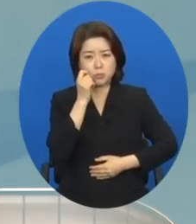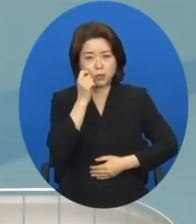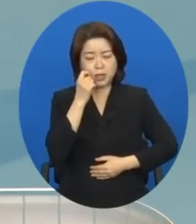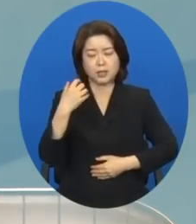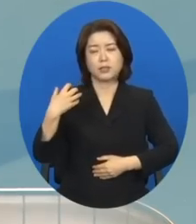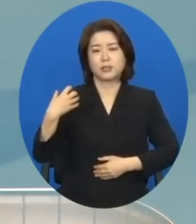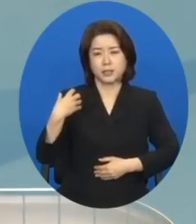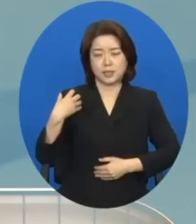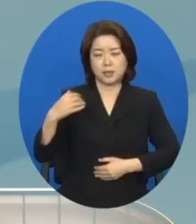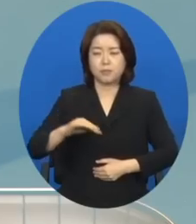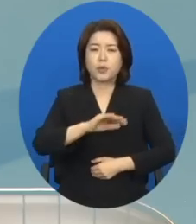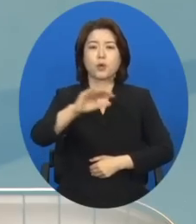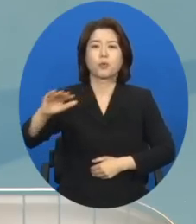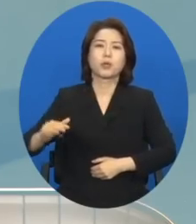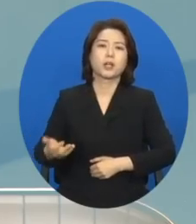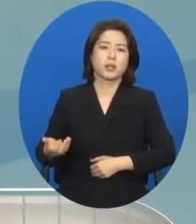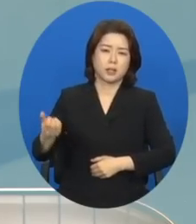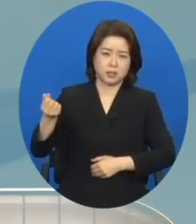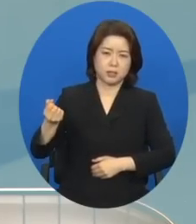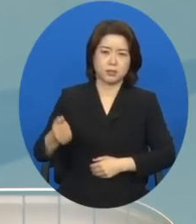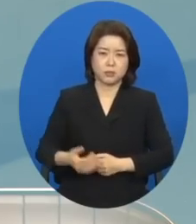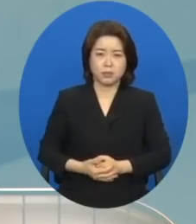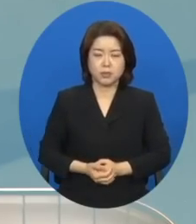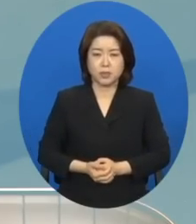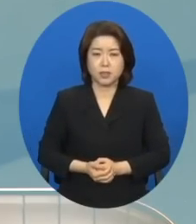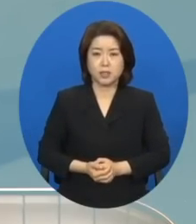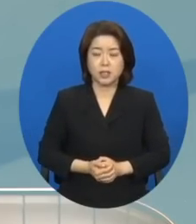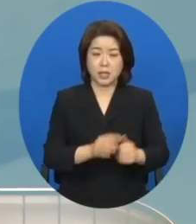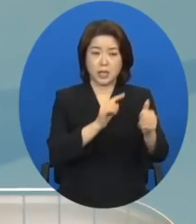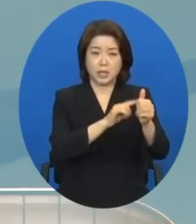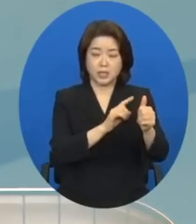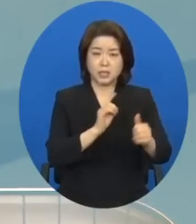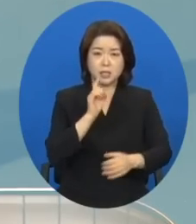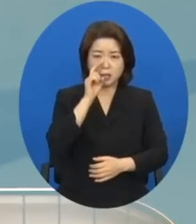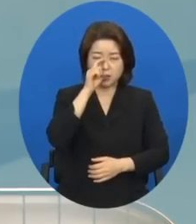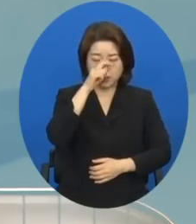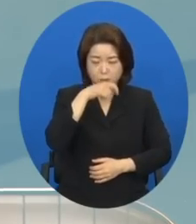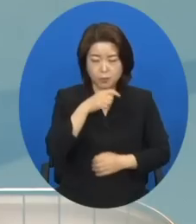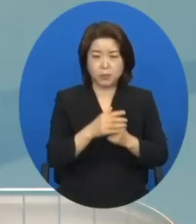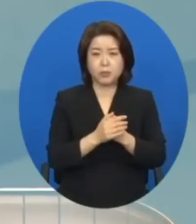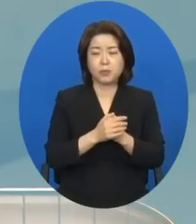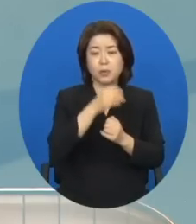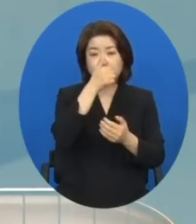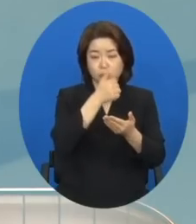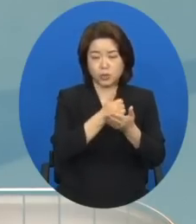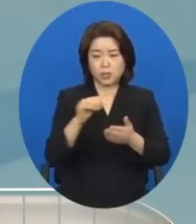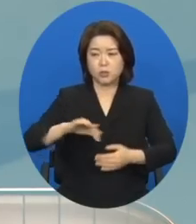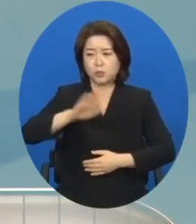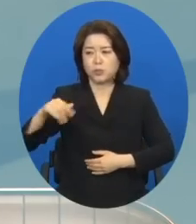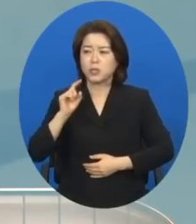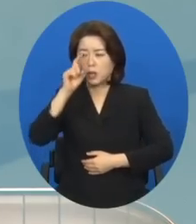책임이 우리에게도 있습니다. 그의 허물은 우리의 허물이기도 합니다.